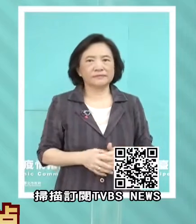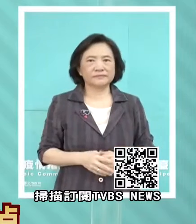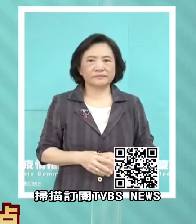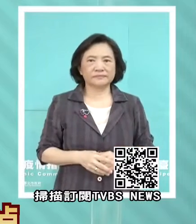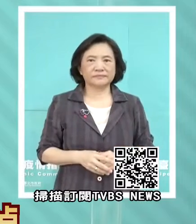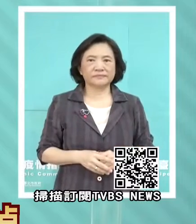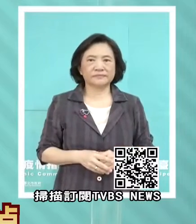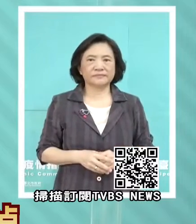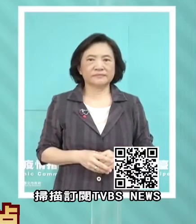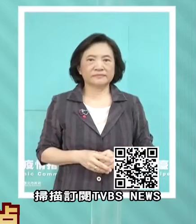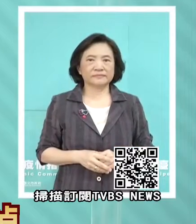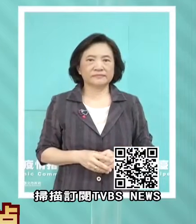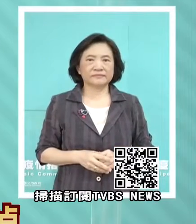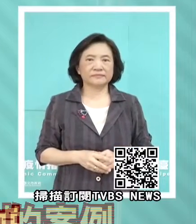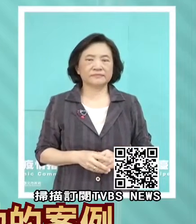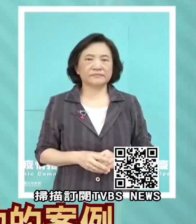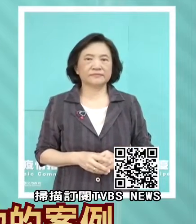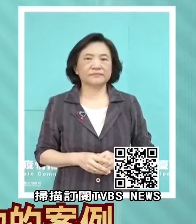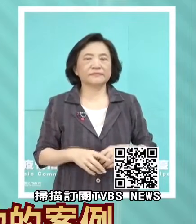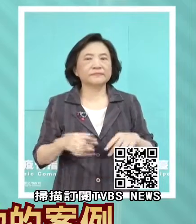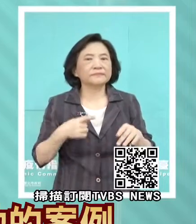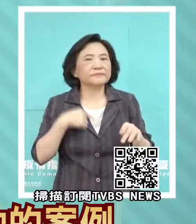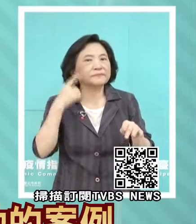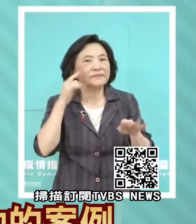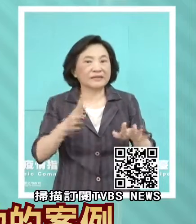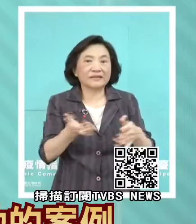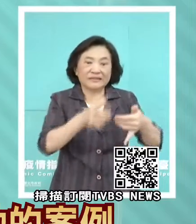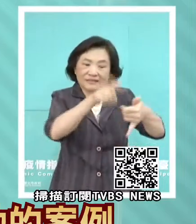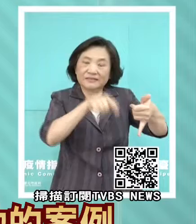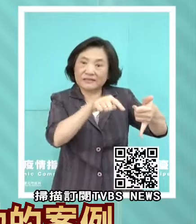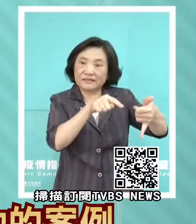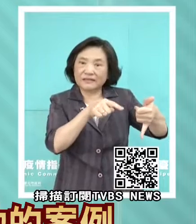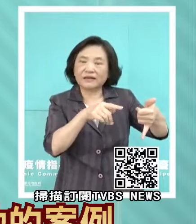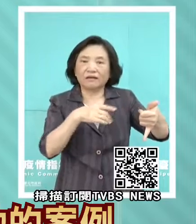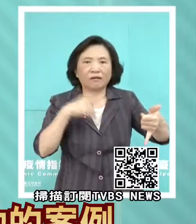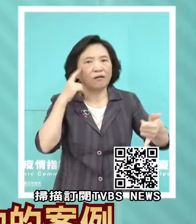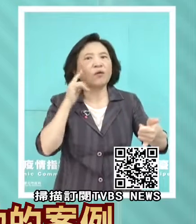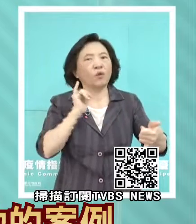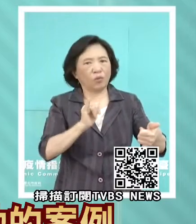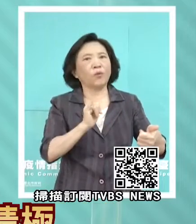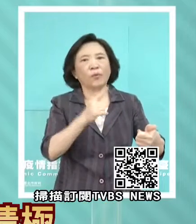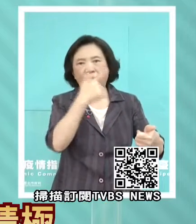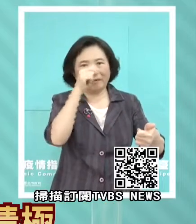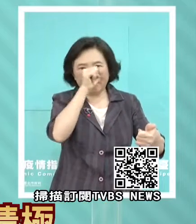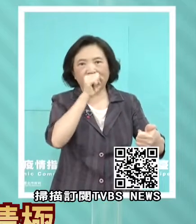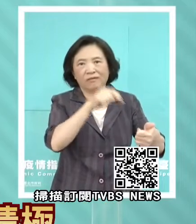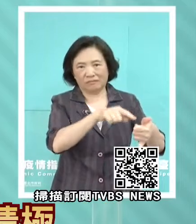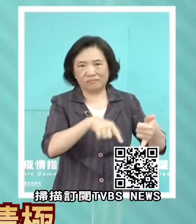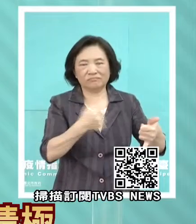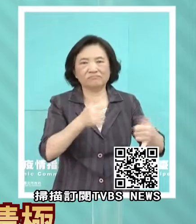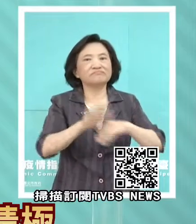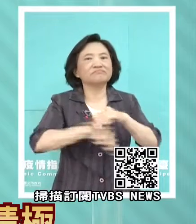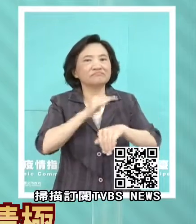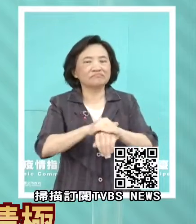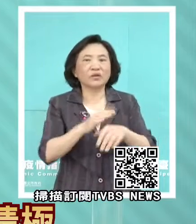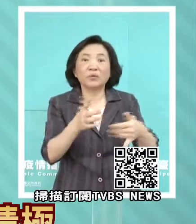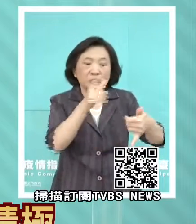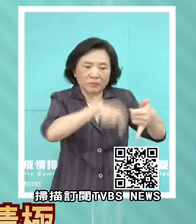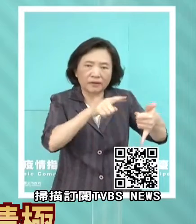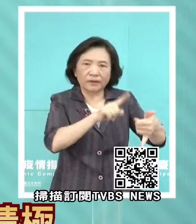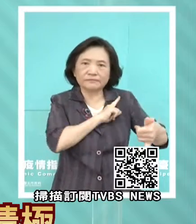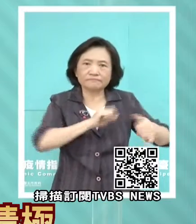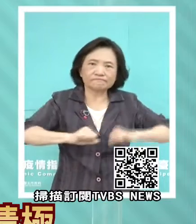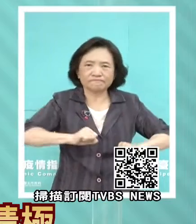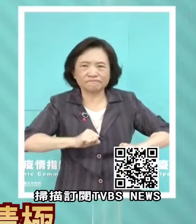间就会蹉跎掉。那这个案例算是一个成功的案例，就是说，因为他的主